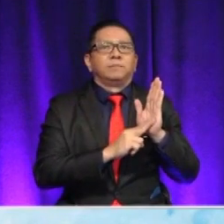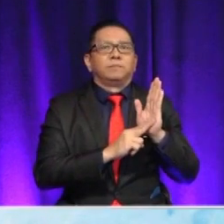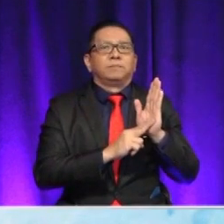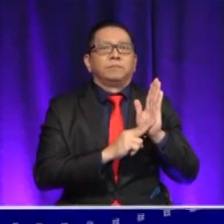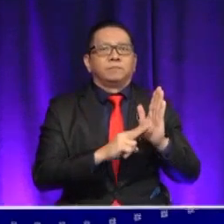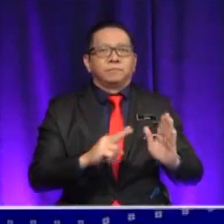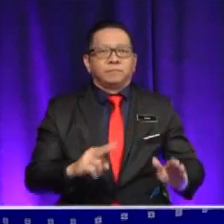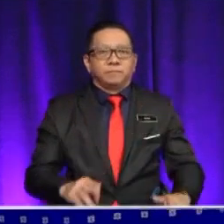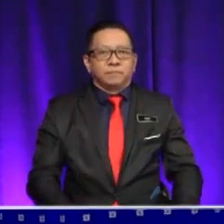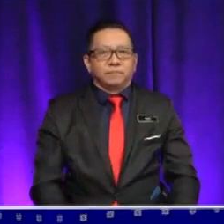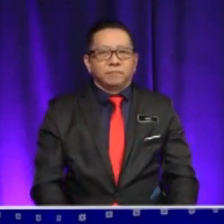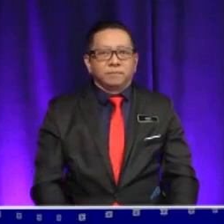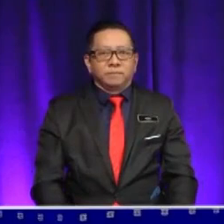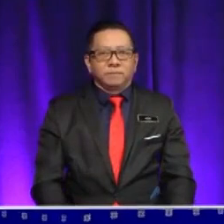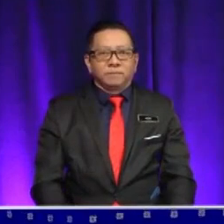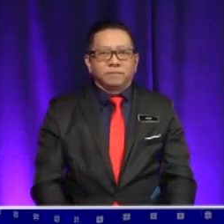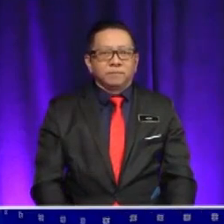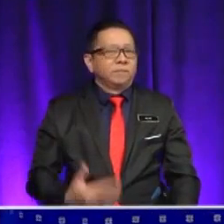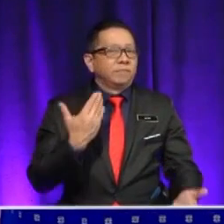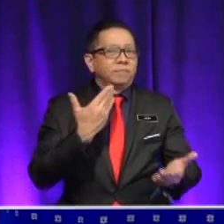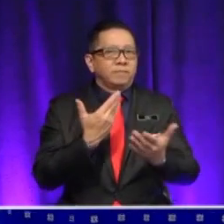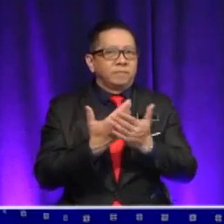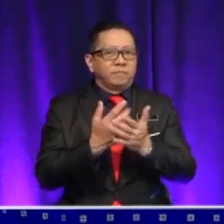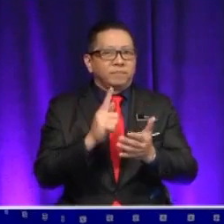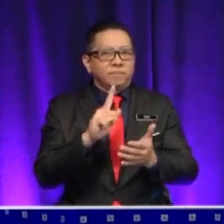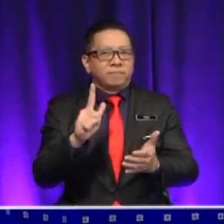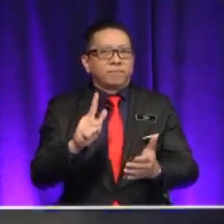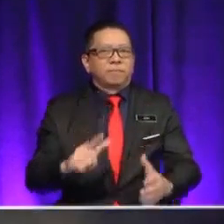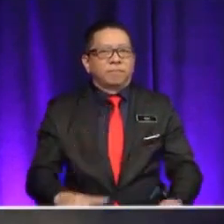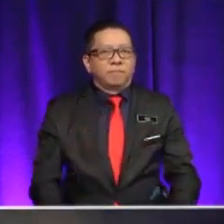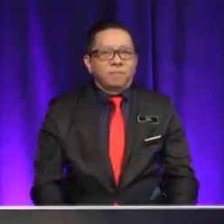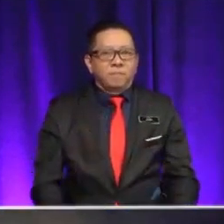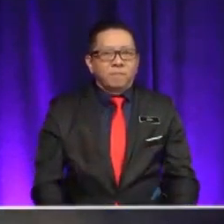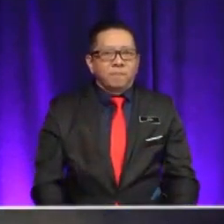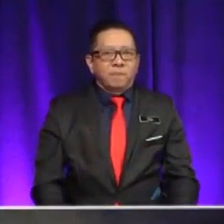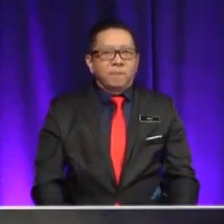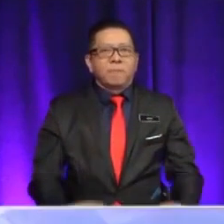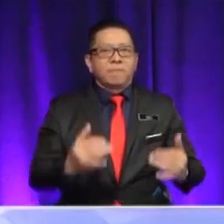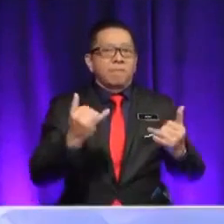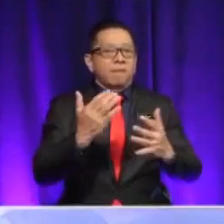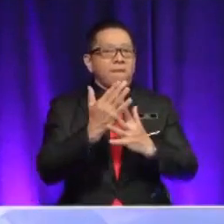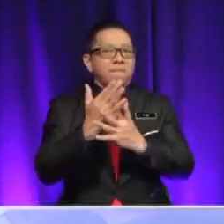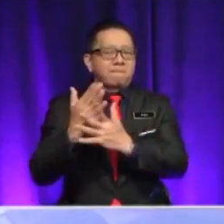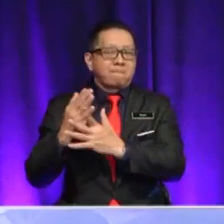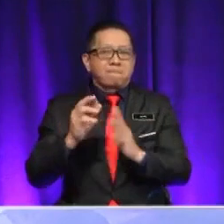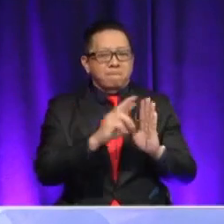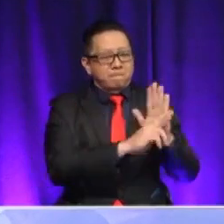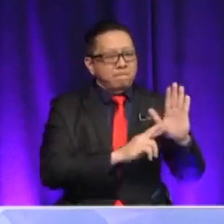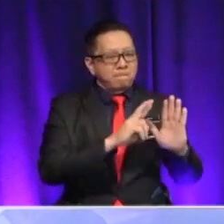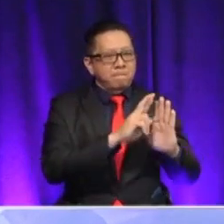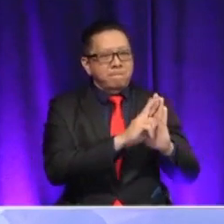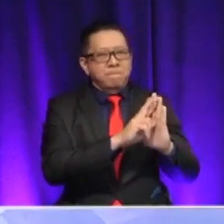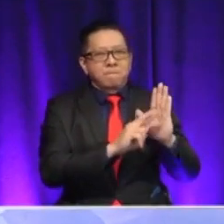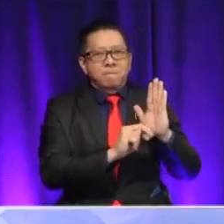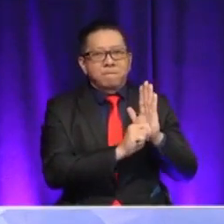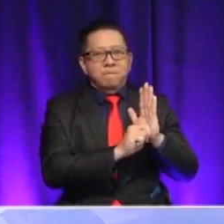telah ditetapkan. Baiklah, terima kasih Cikgu Farah atas perkongsian tentang peranan rukun negara. Kita nak